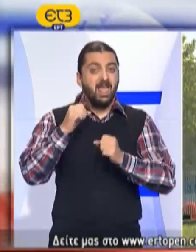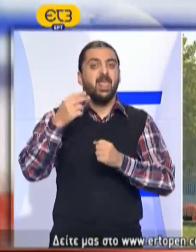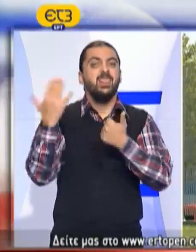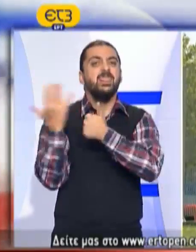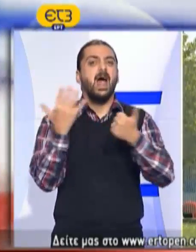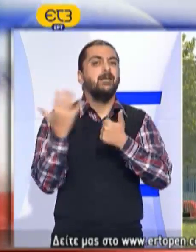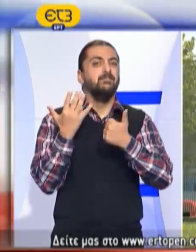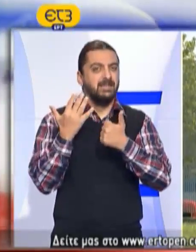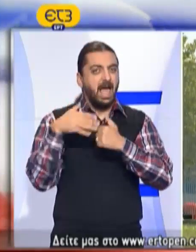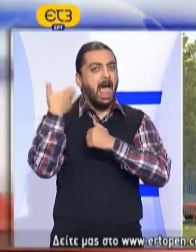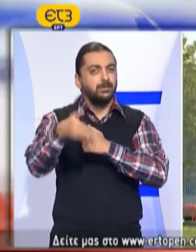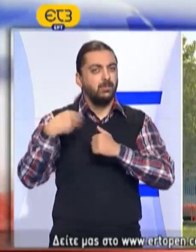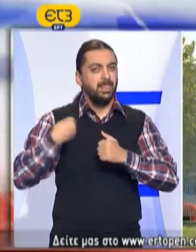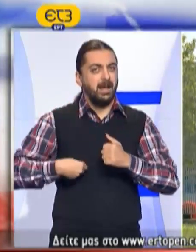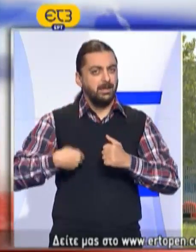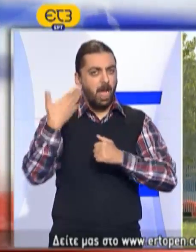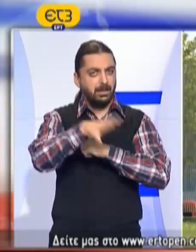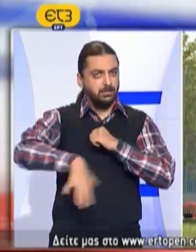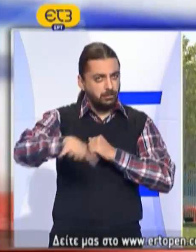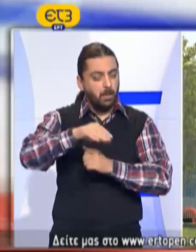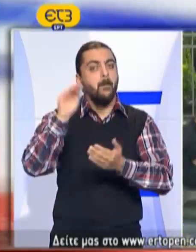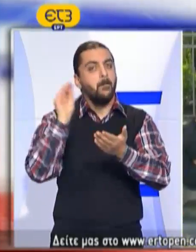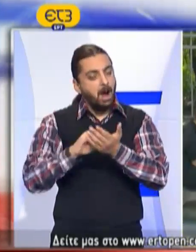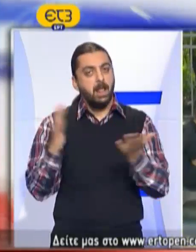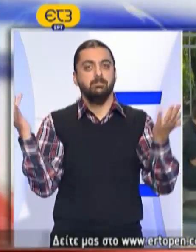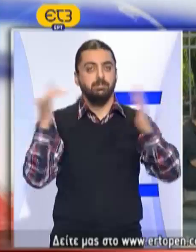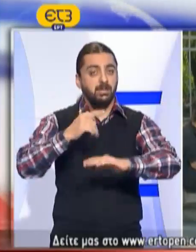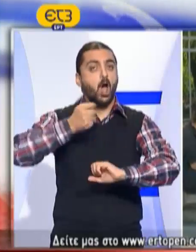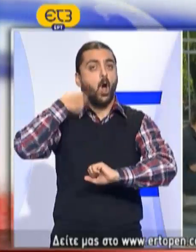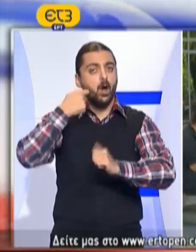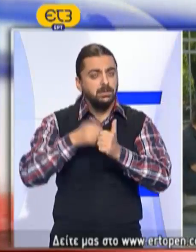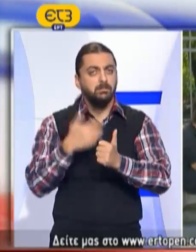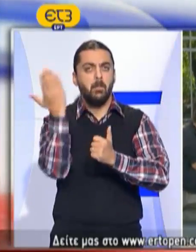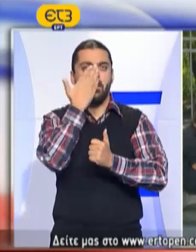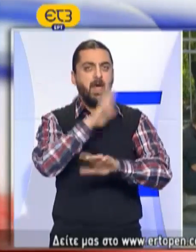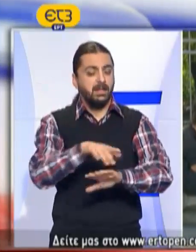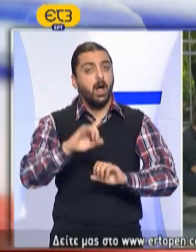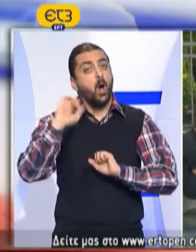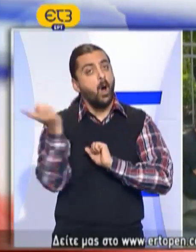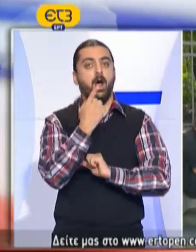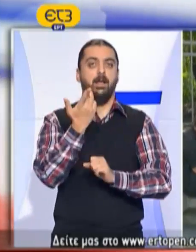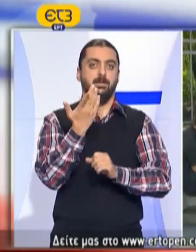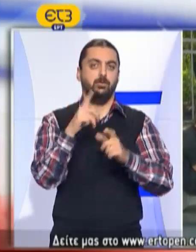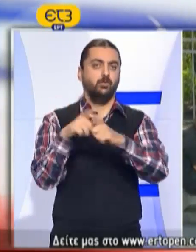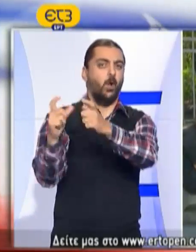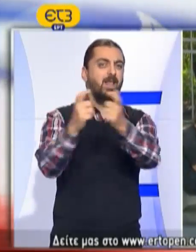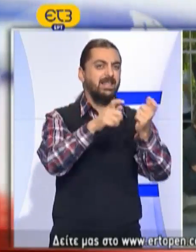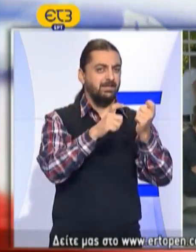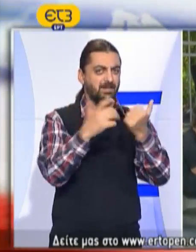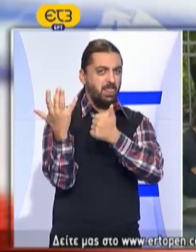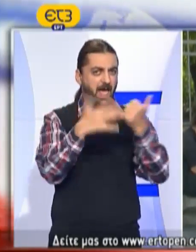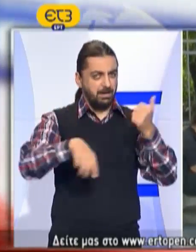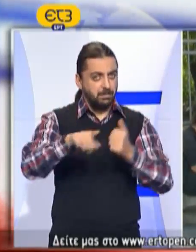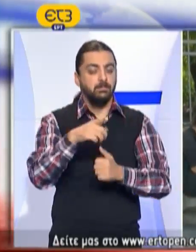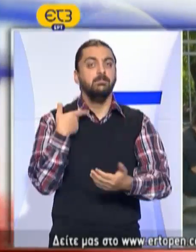Θέρμης συγκεντρώθηκαν και για άλλη μια φορά γονείς και μαθητές από όλα τα σχολεία της περιοχής, διαμαρτυρώμενοι για το ζήτημα